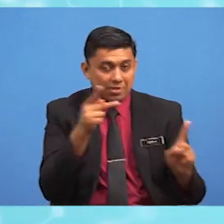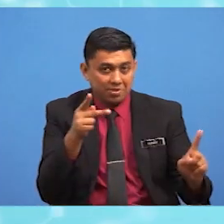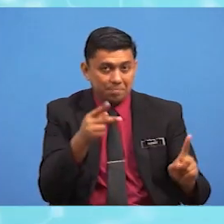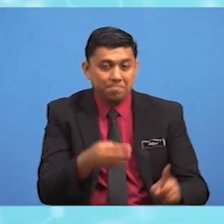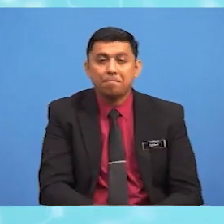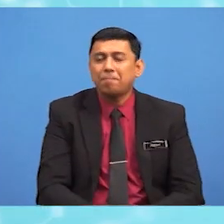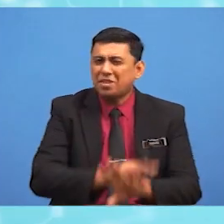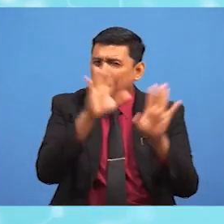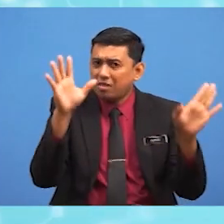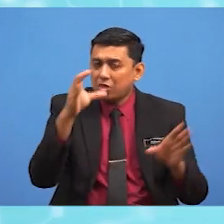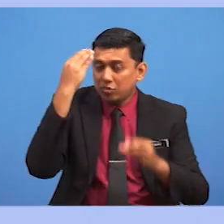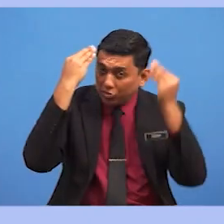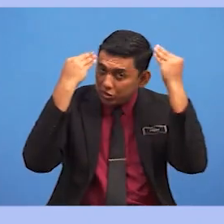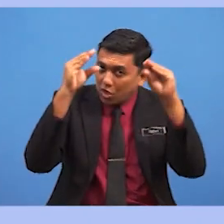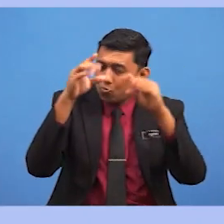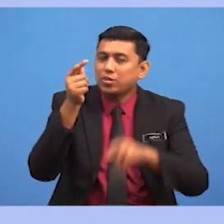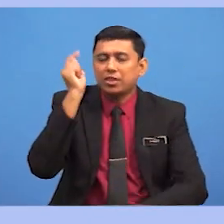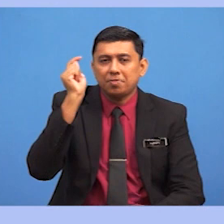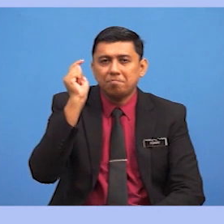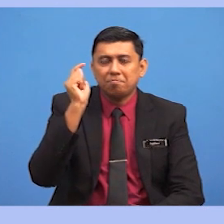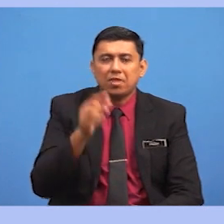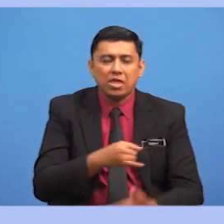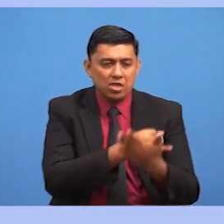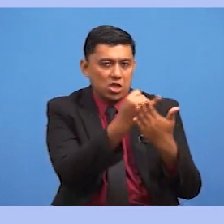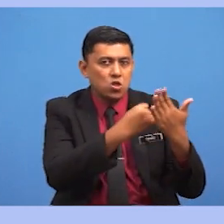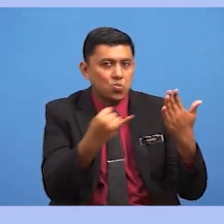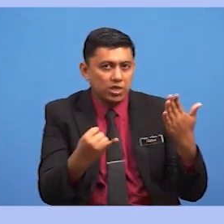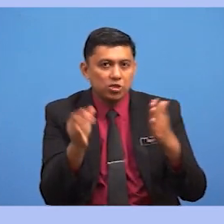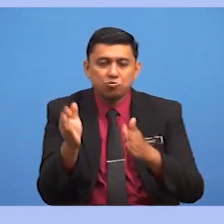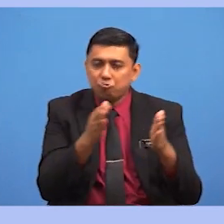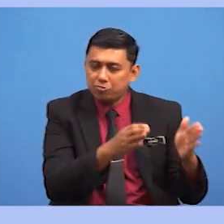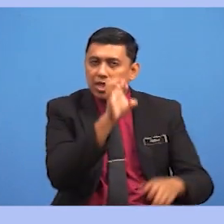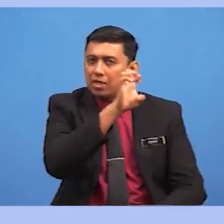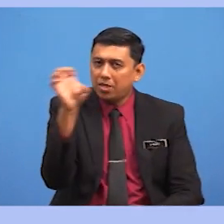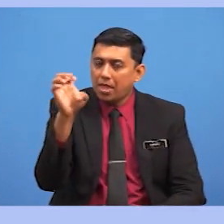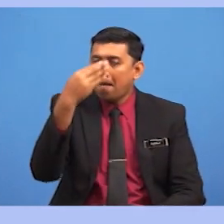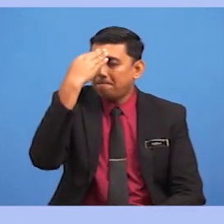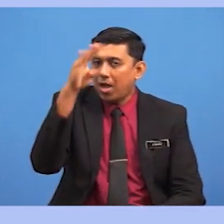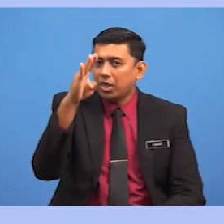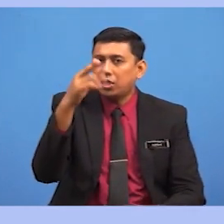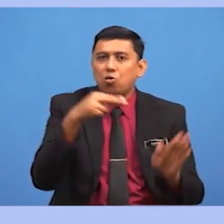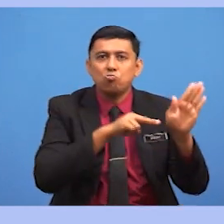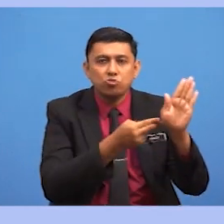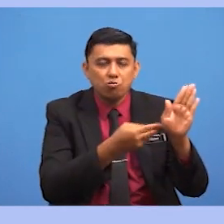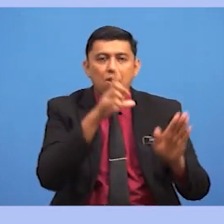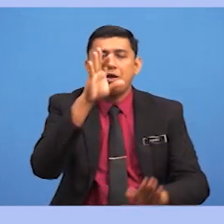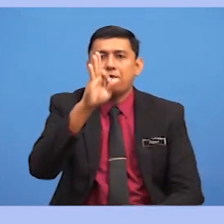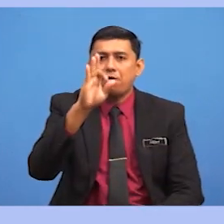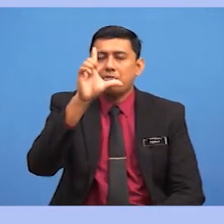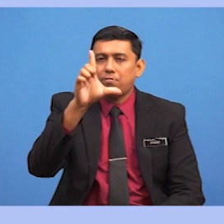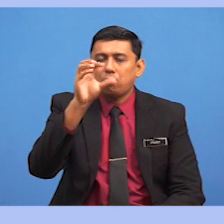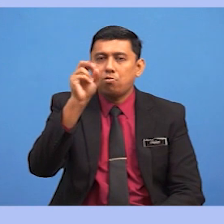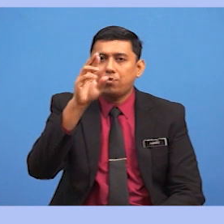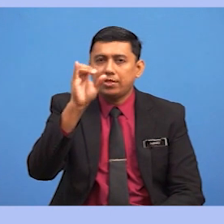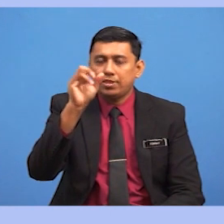Daripada penerangan cikgu tadi, cuba murid-murid lukis susunan elektron bagi unsur fluorin. Sila rujuk